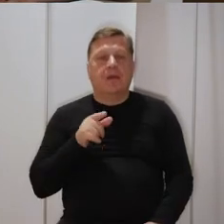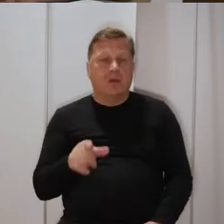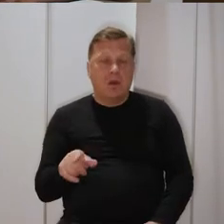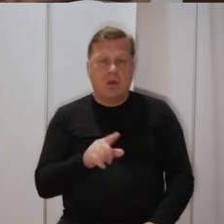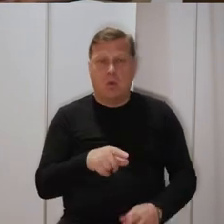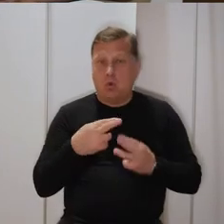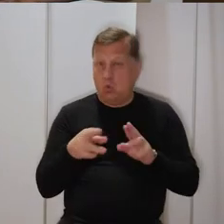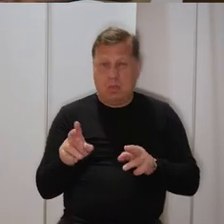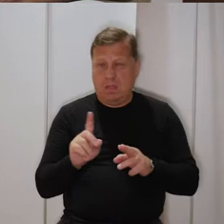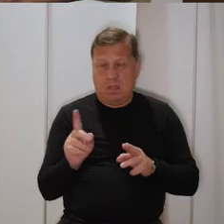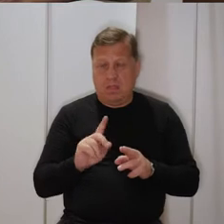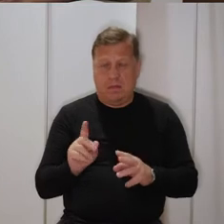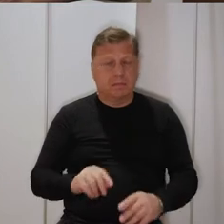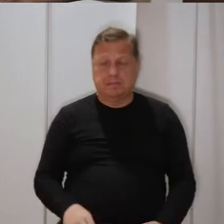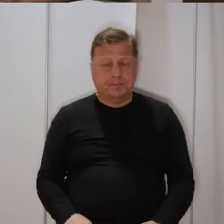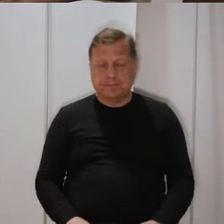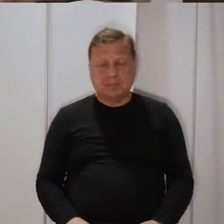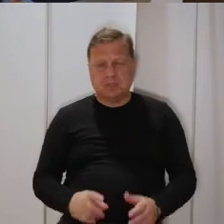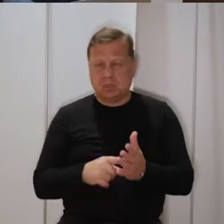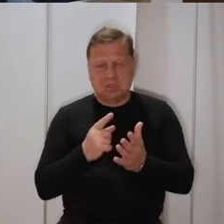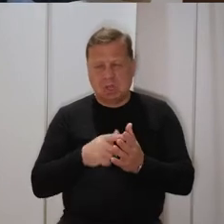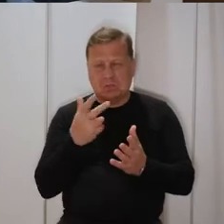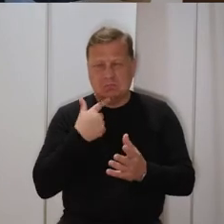nie różnią między sobą często.